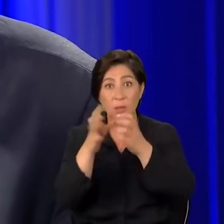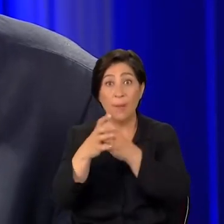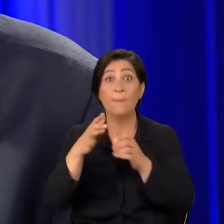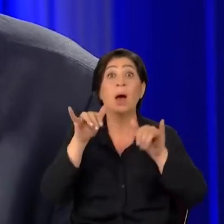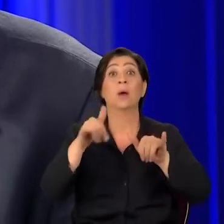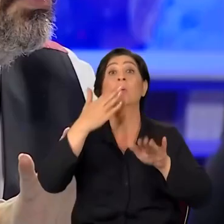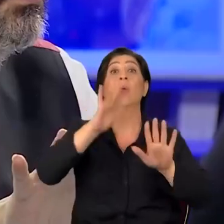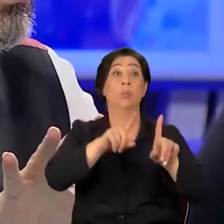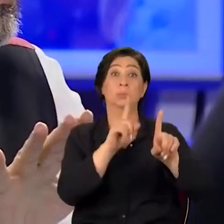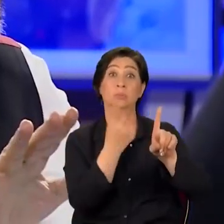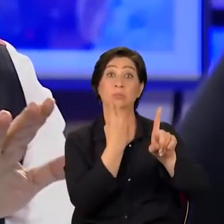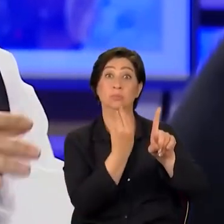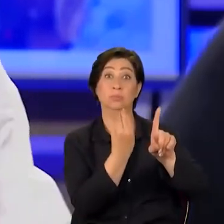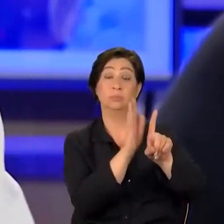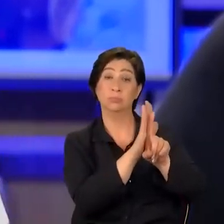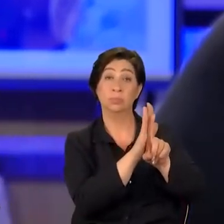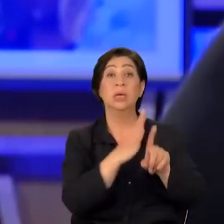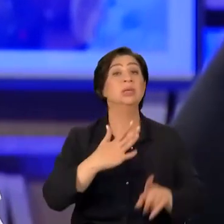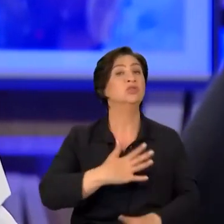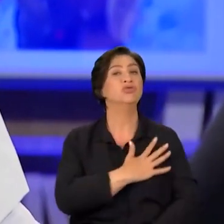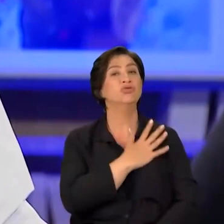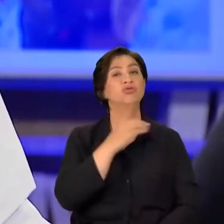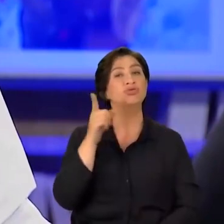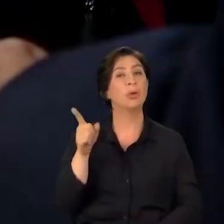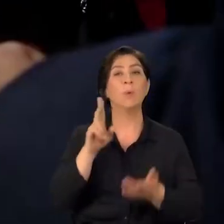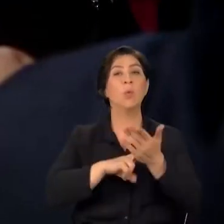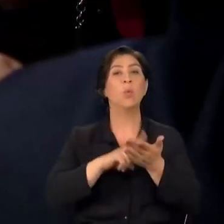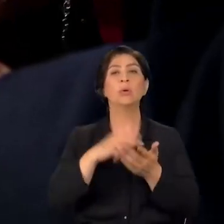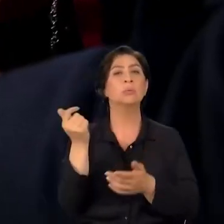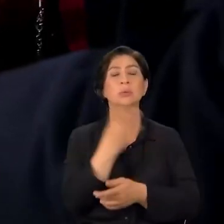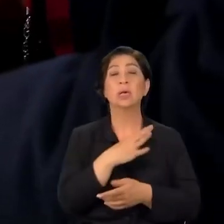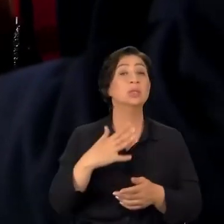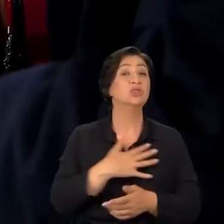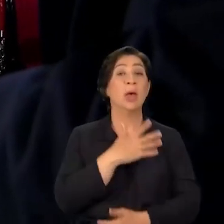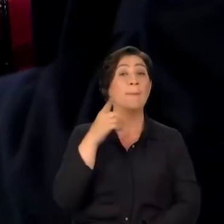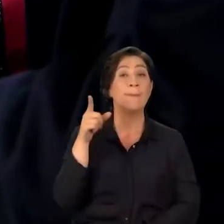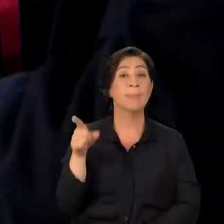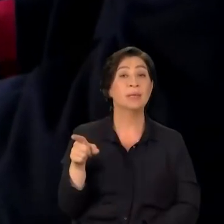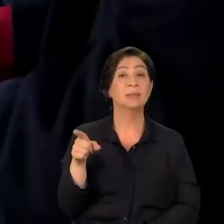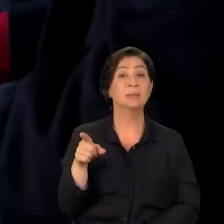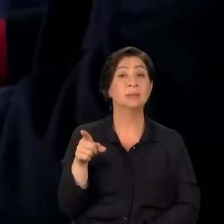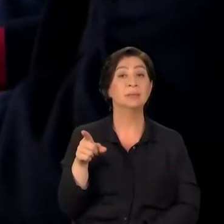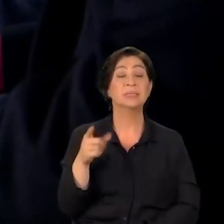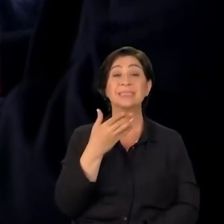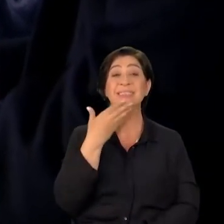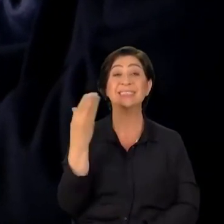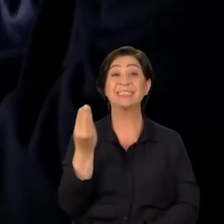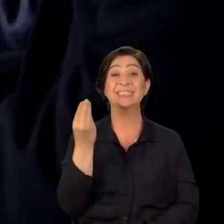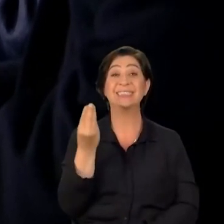hiç başka partide yok. Yok. Şimdi evet. Geliyorum öbür tarafa. Evet. Mesela Cumhuriyet Halk Partisi'nin kaç üyesi var? Cumhuriyet Halk Partisi'nin